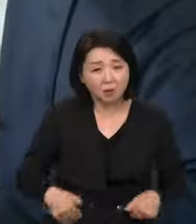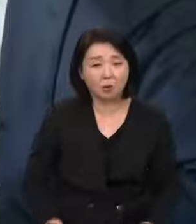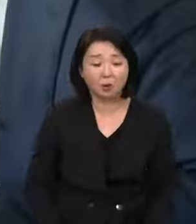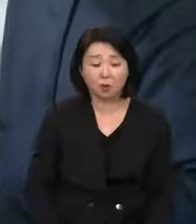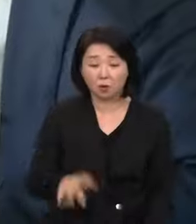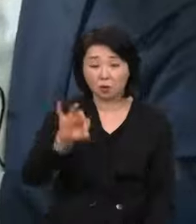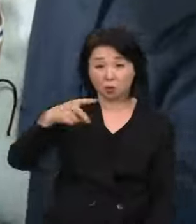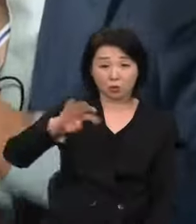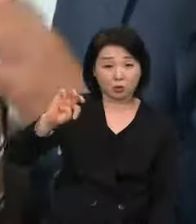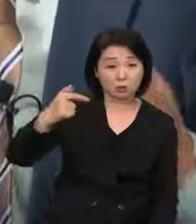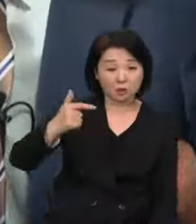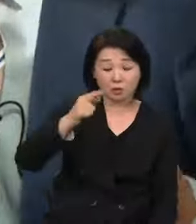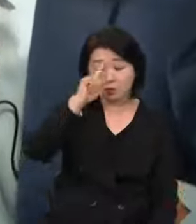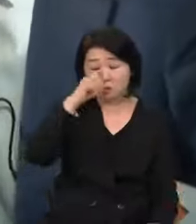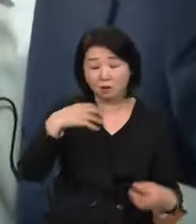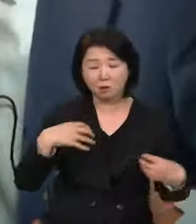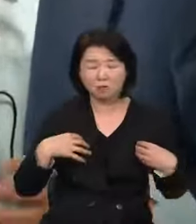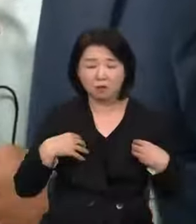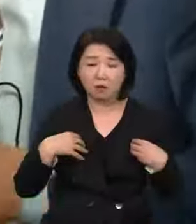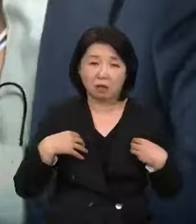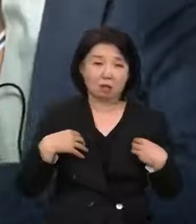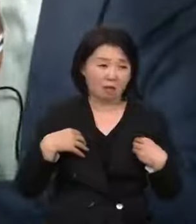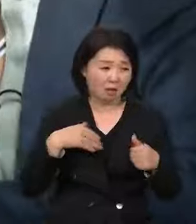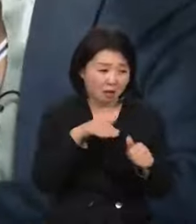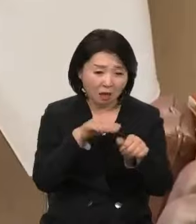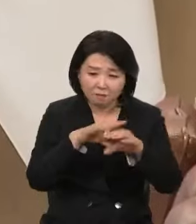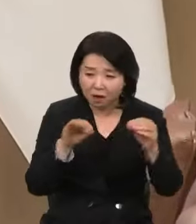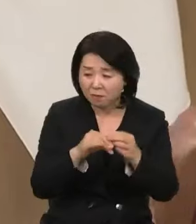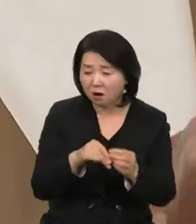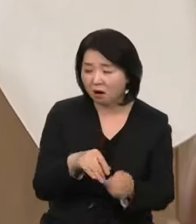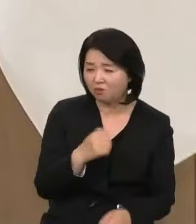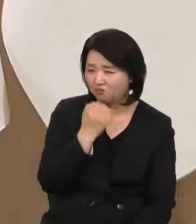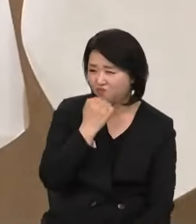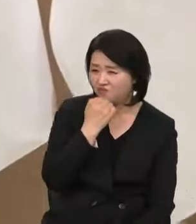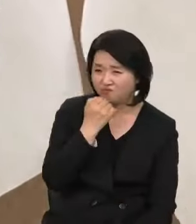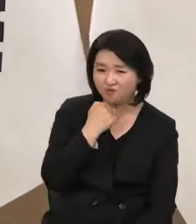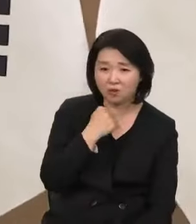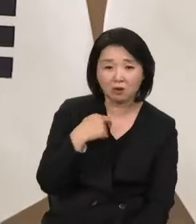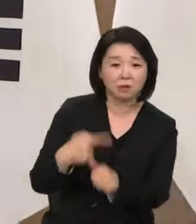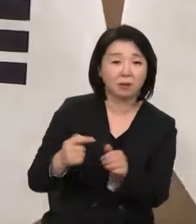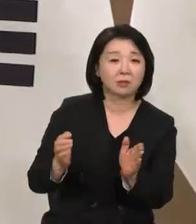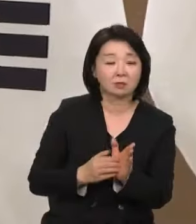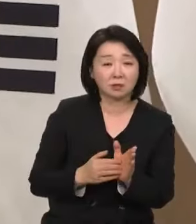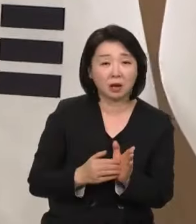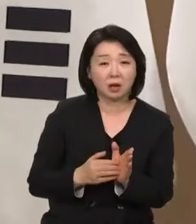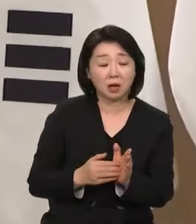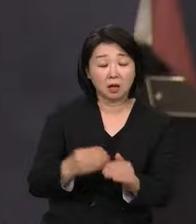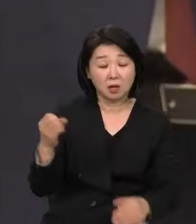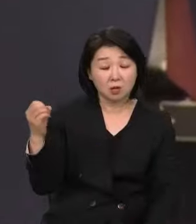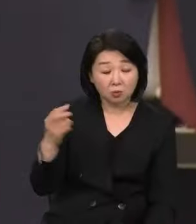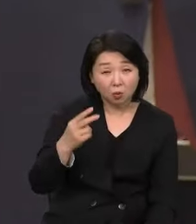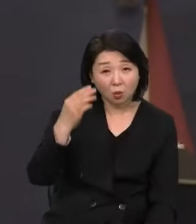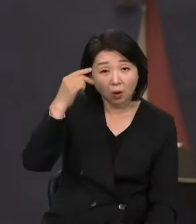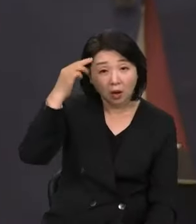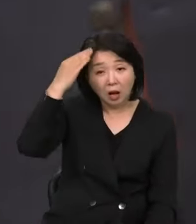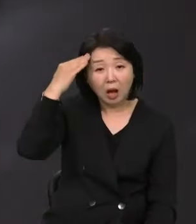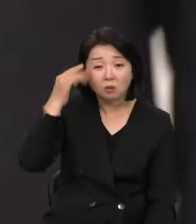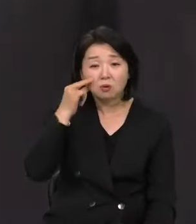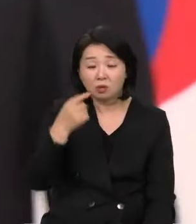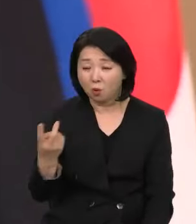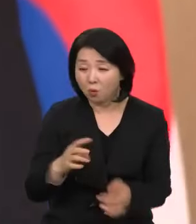앉는니다 부의 대응이 한심하다고 꼬집었습니다 야권에선 한일관계 개선을 성과로 내세워온